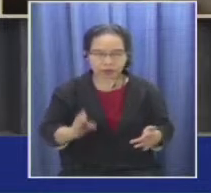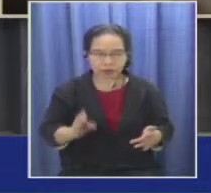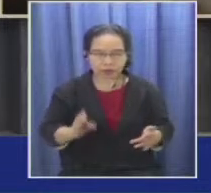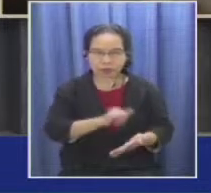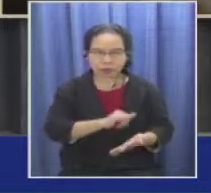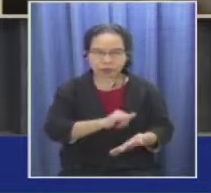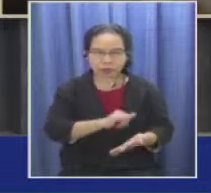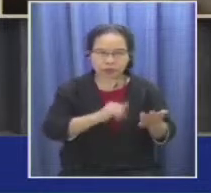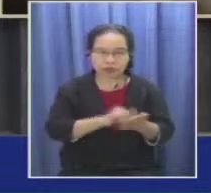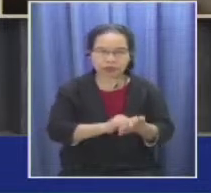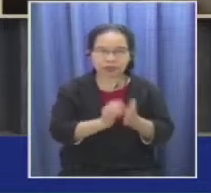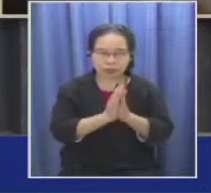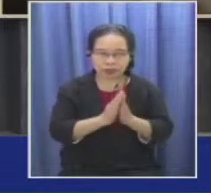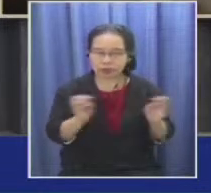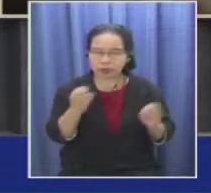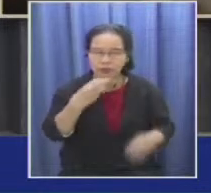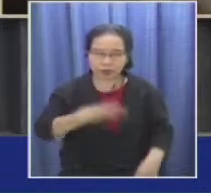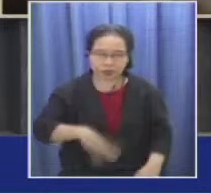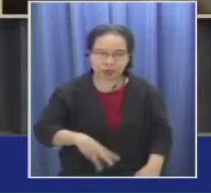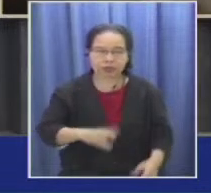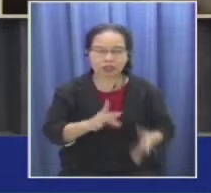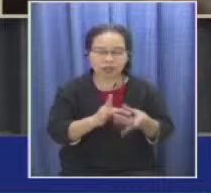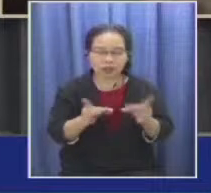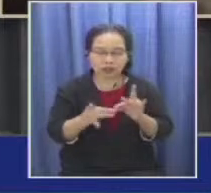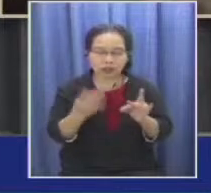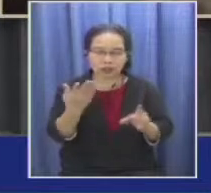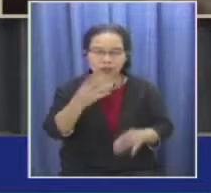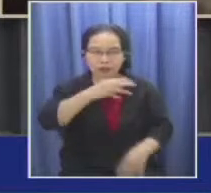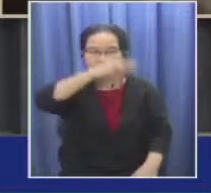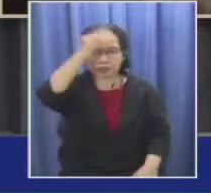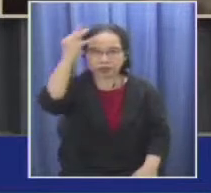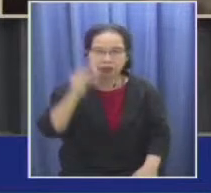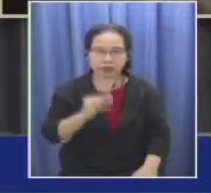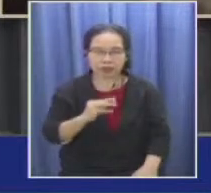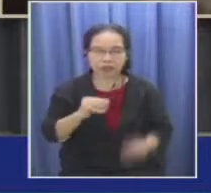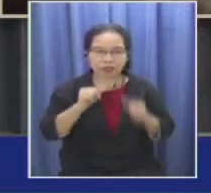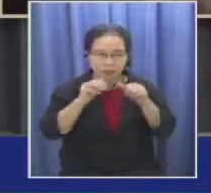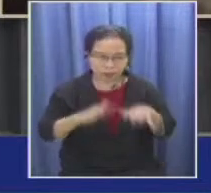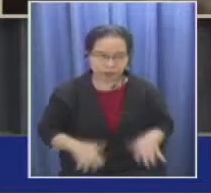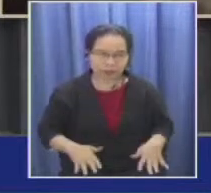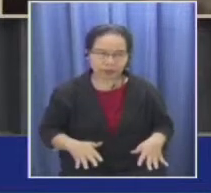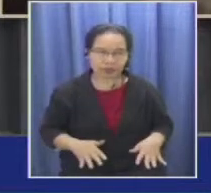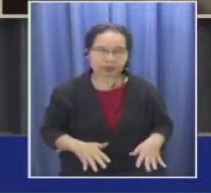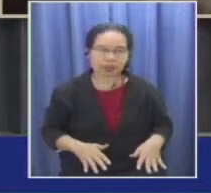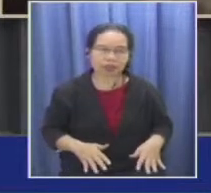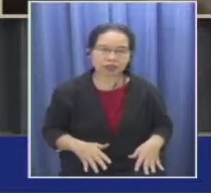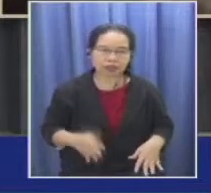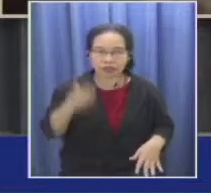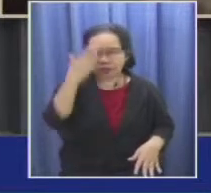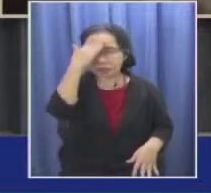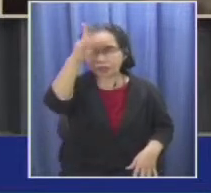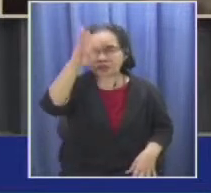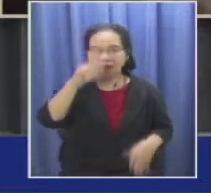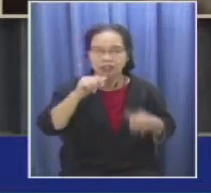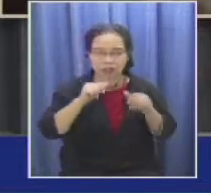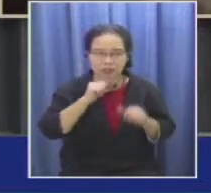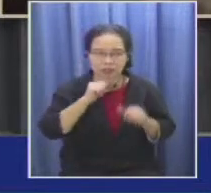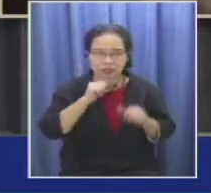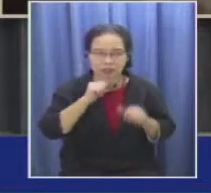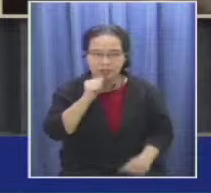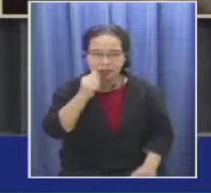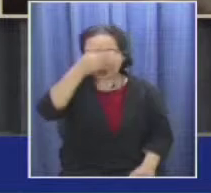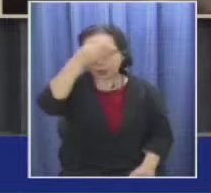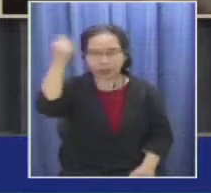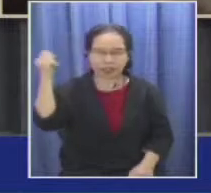ka ho nhyira ne wo ma nyina mu na nhyira ne wo yɛfon mu ba Yesu